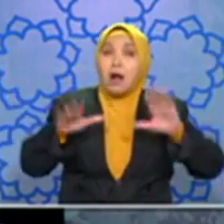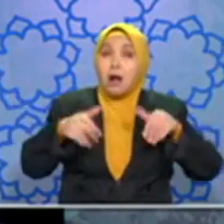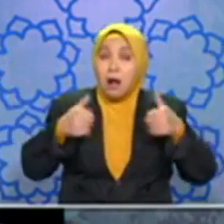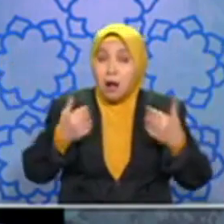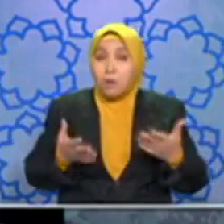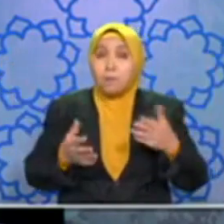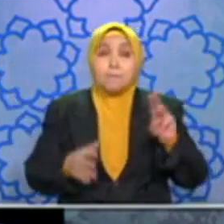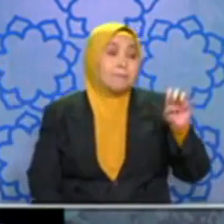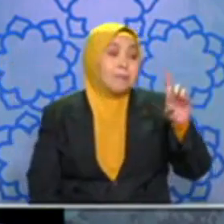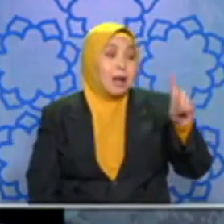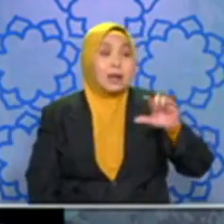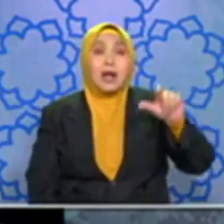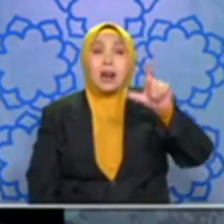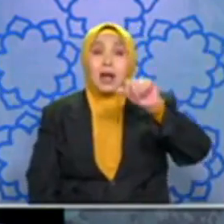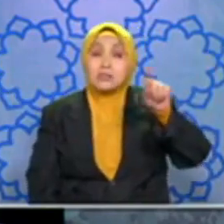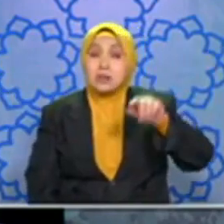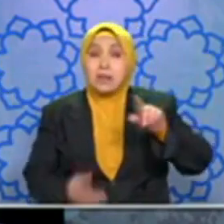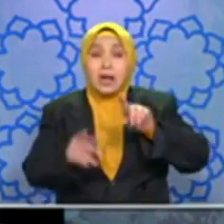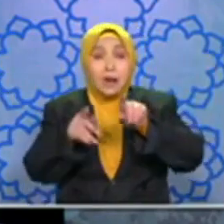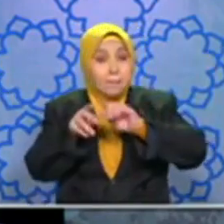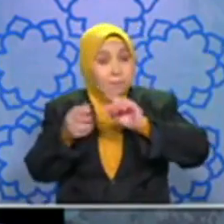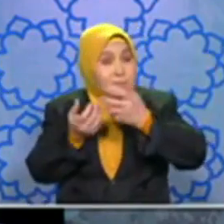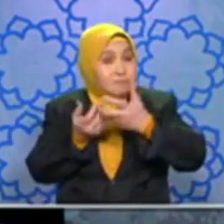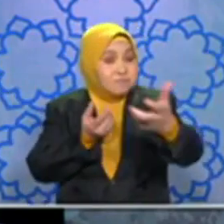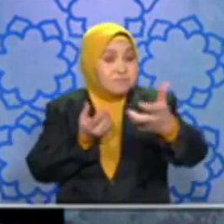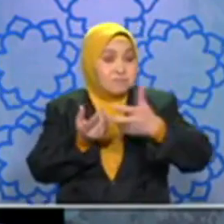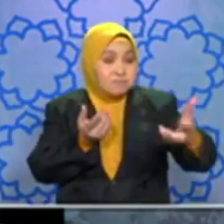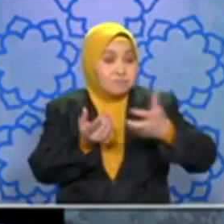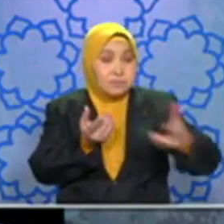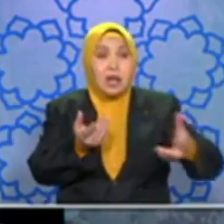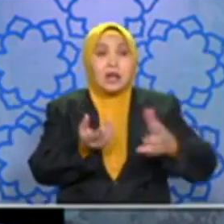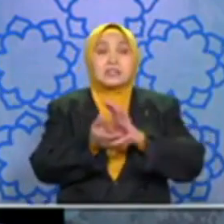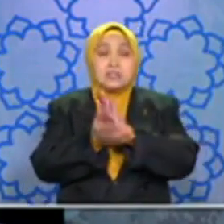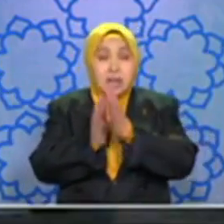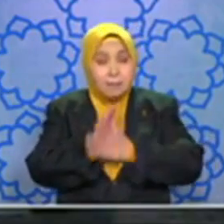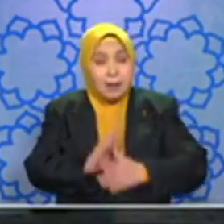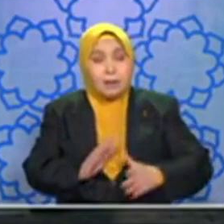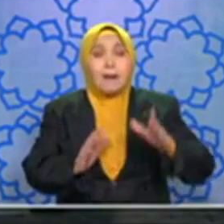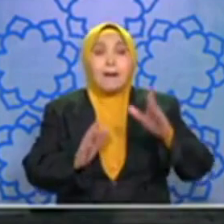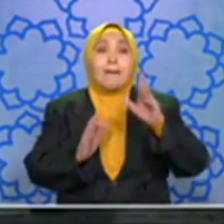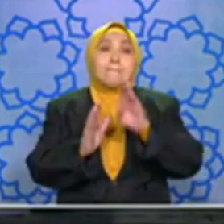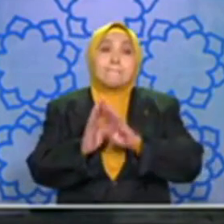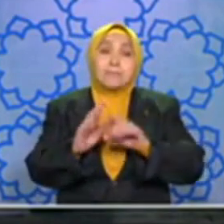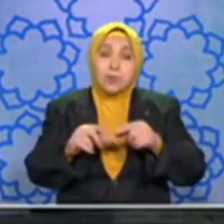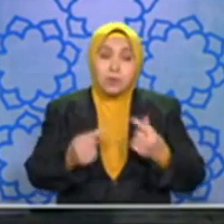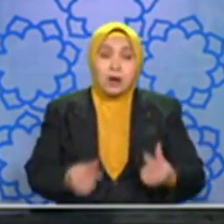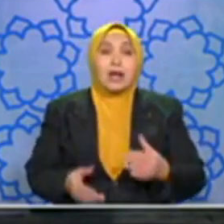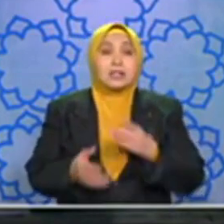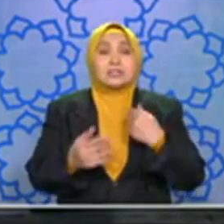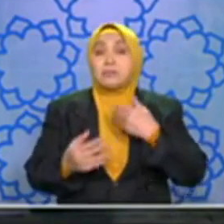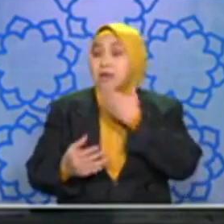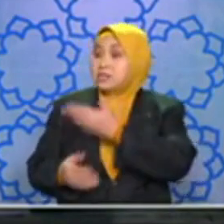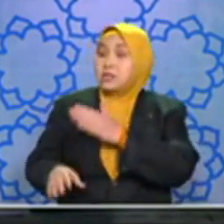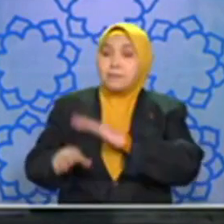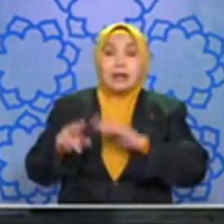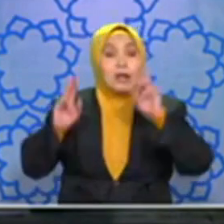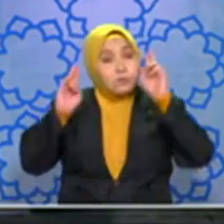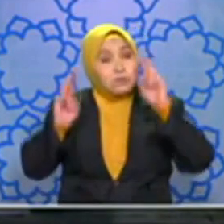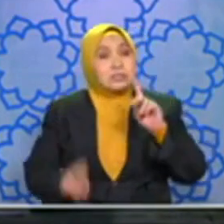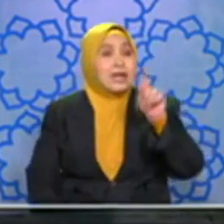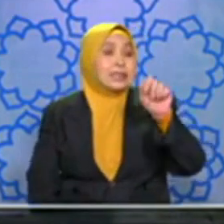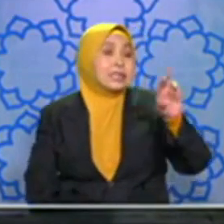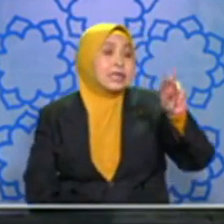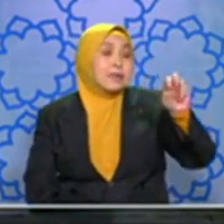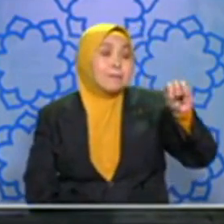bagaimana mad lazim dan pecahan-pecahannya. Selamat beramal. Wallahu a'lam. Alhamdulillah. Terima kasih ucapkan pada Ustaz Tirmizi berkongsi mad lazim.